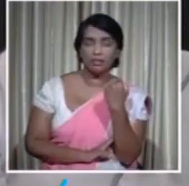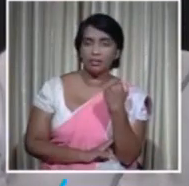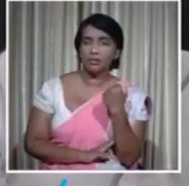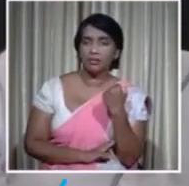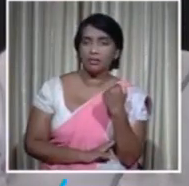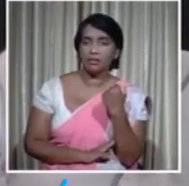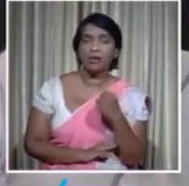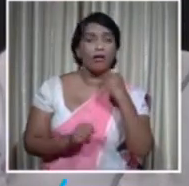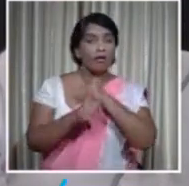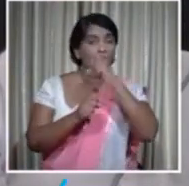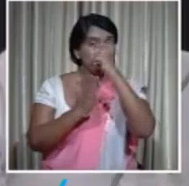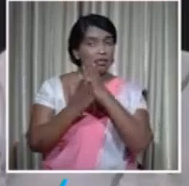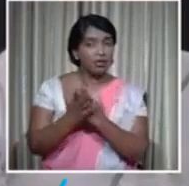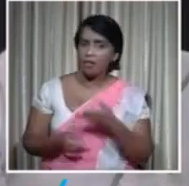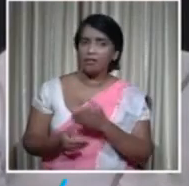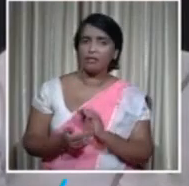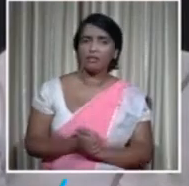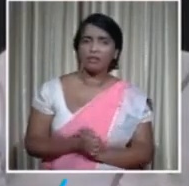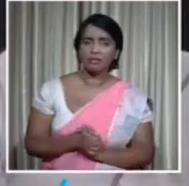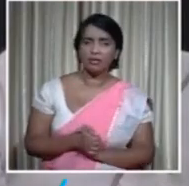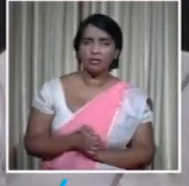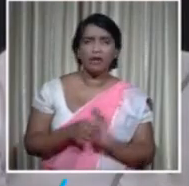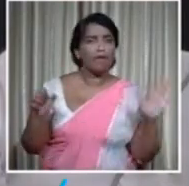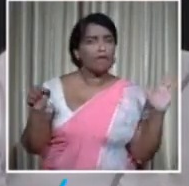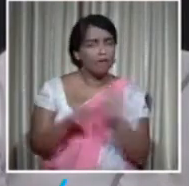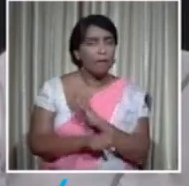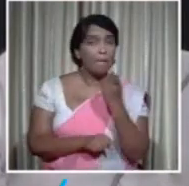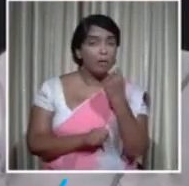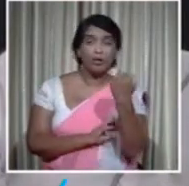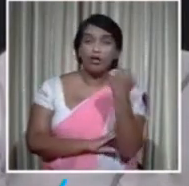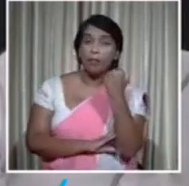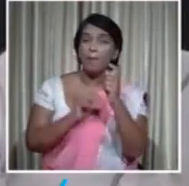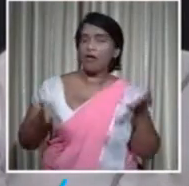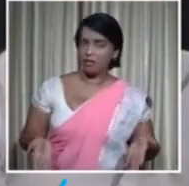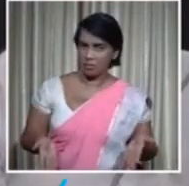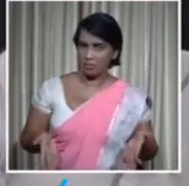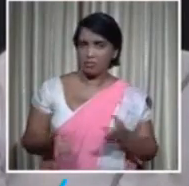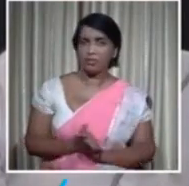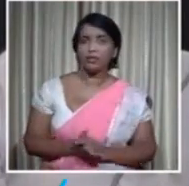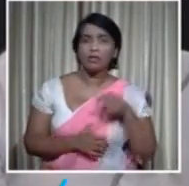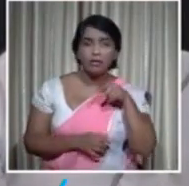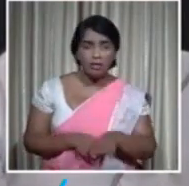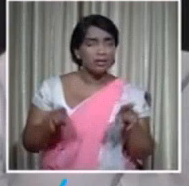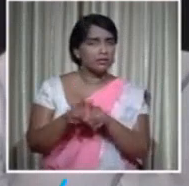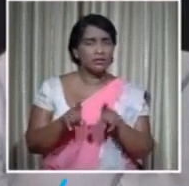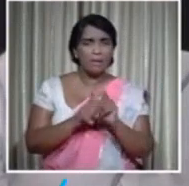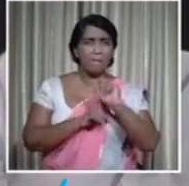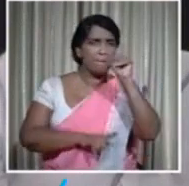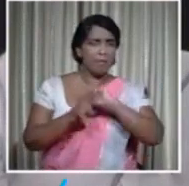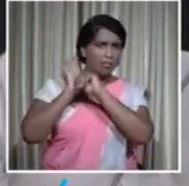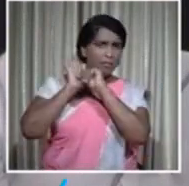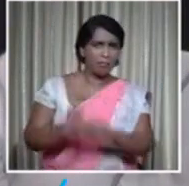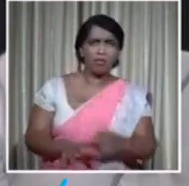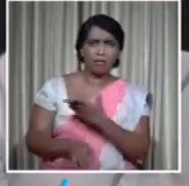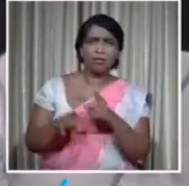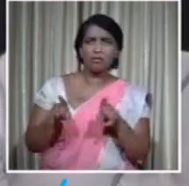බලයක් ආණ්ඩුක්‍රම විවස්ථාවෙන් දීලා තියෙනවා. සම්පූර්ණ මුදල් බලය තියෙන්නේ පාර්ලිමේන්තුවට. එතකොට මේ විදිහට පාර්ලිමේන්තුව හැල්ලු කරනවා